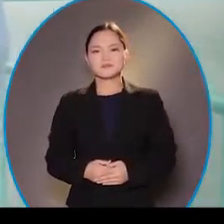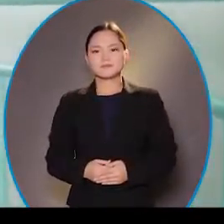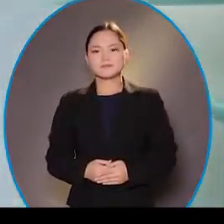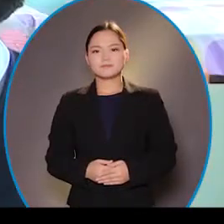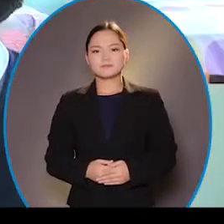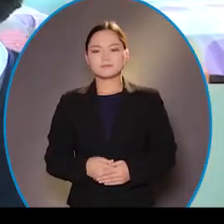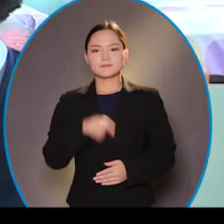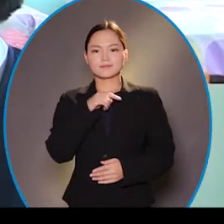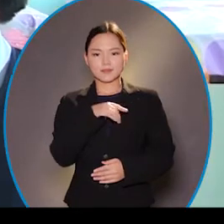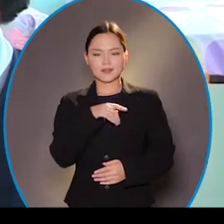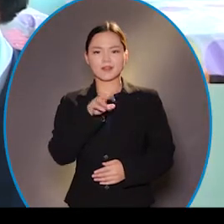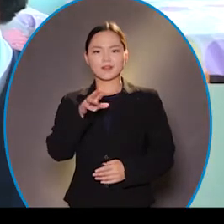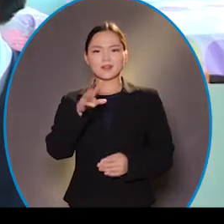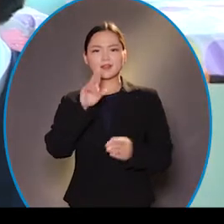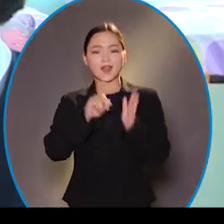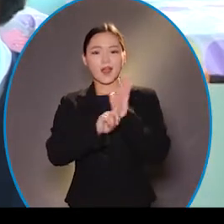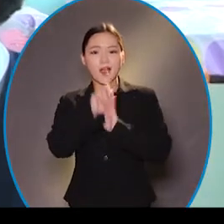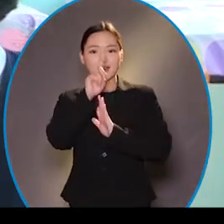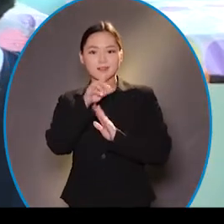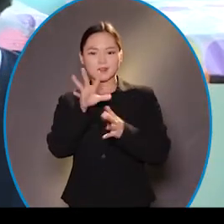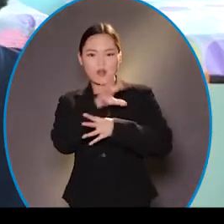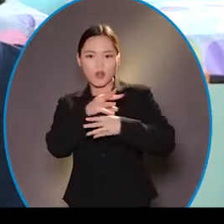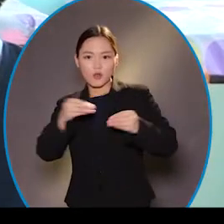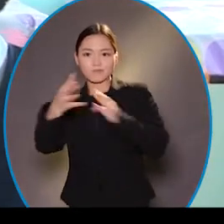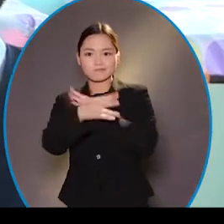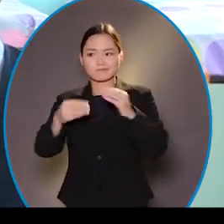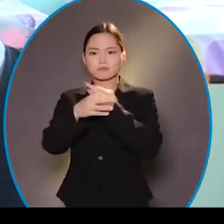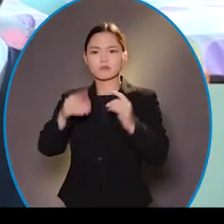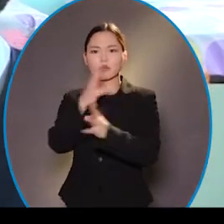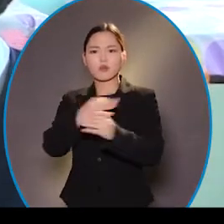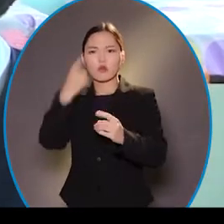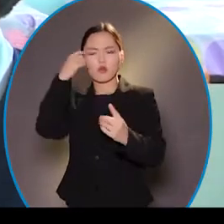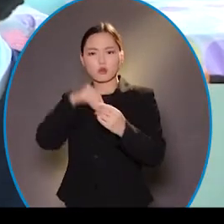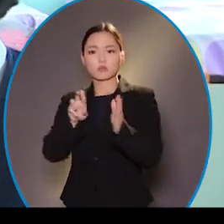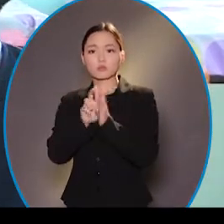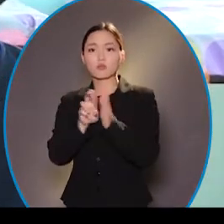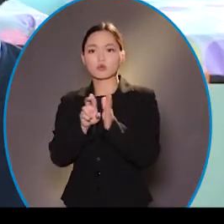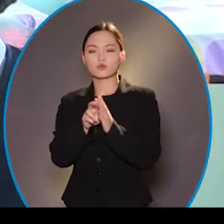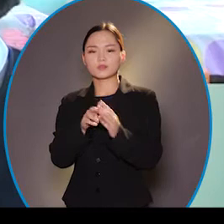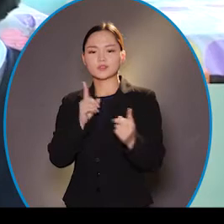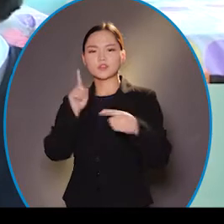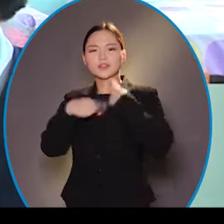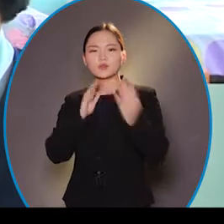Урд нэг байнгын бас учраас би нэг асаа ойлгодог бус хүмүүсээс илүү татна.